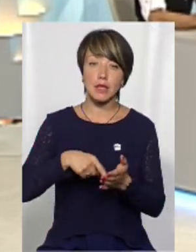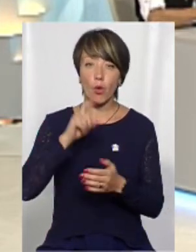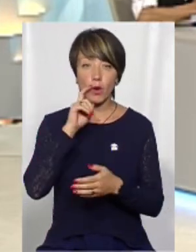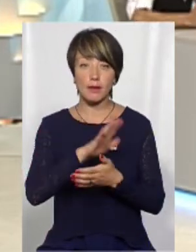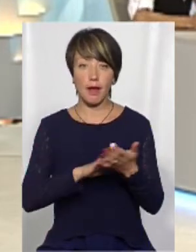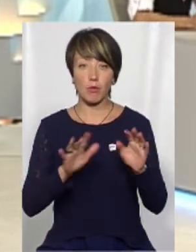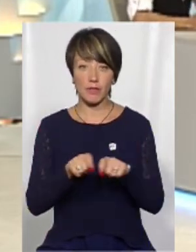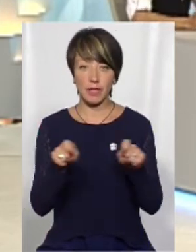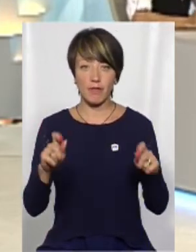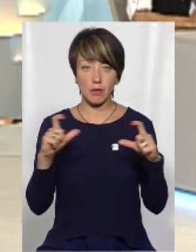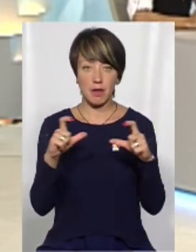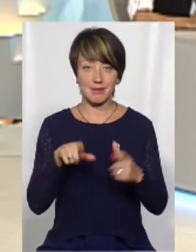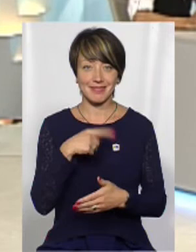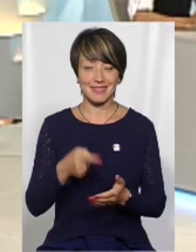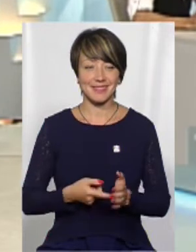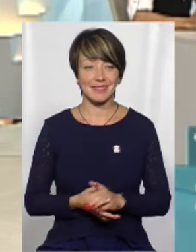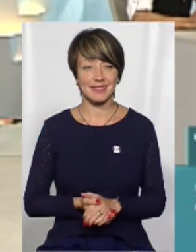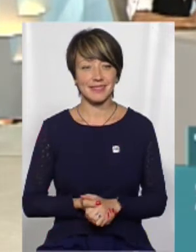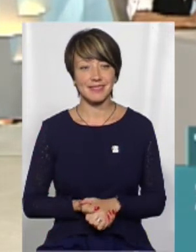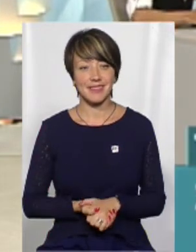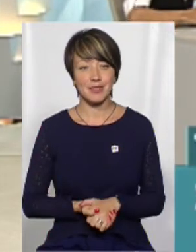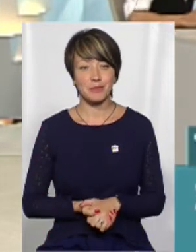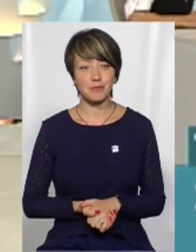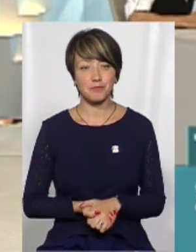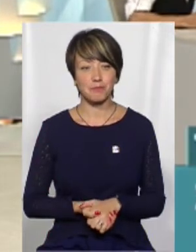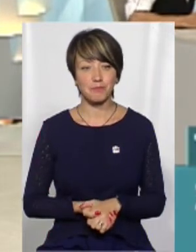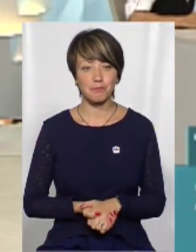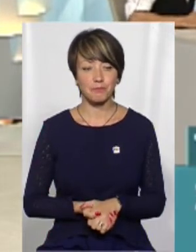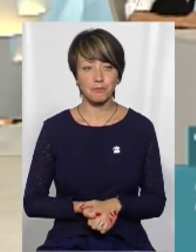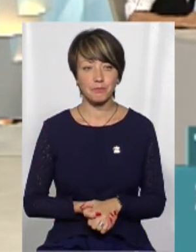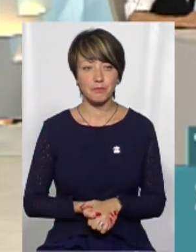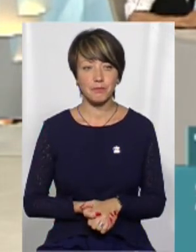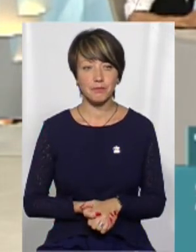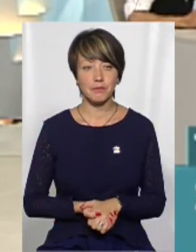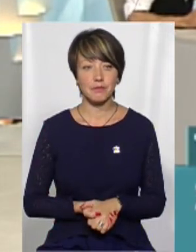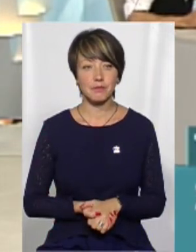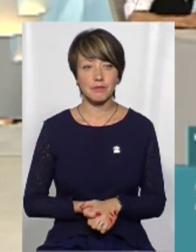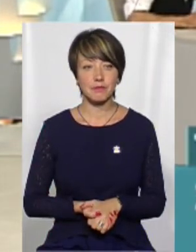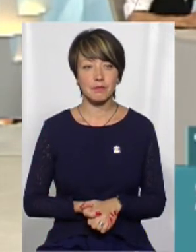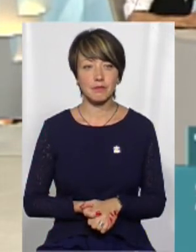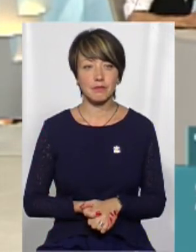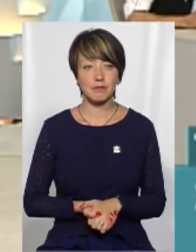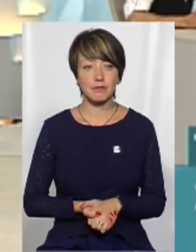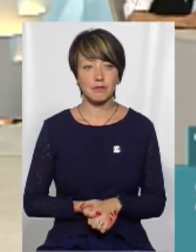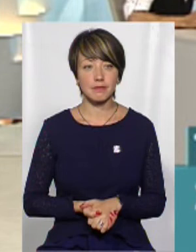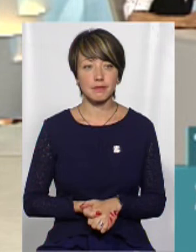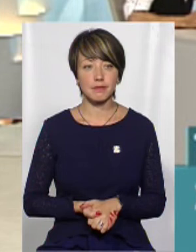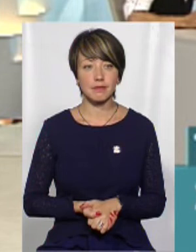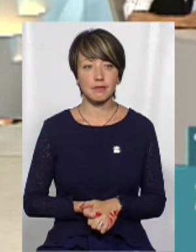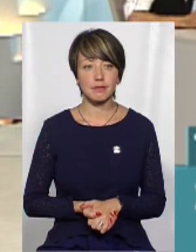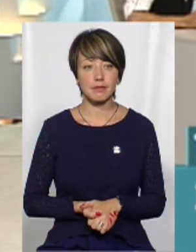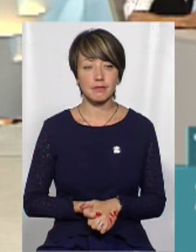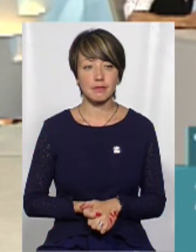України далі будуть відкривати магазини? Si ça marche, quels sont vos projets pour les autres villes en Ukraine? Quelles sont les